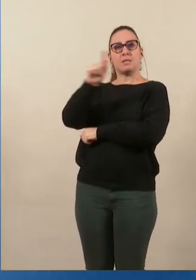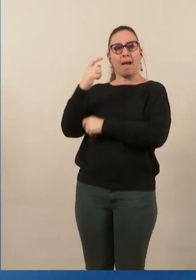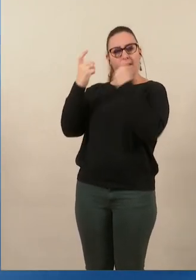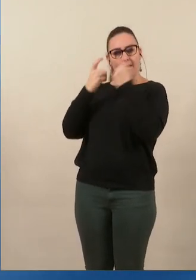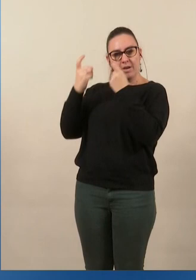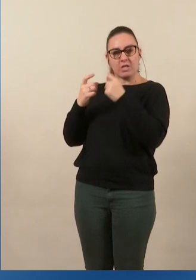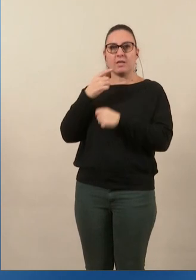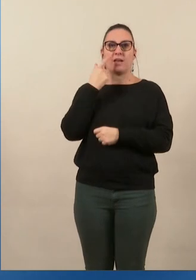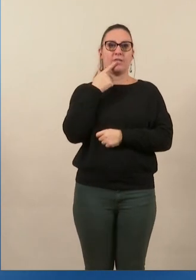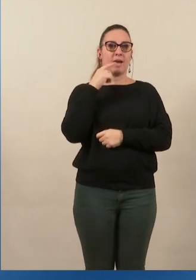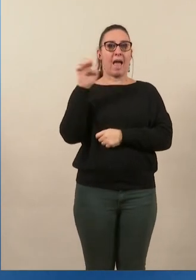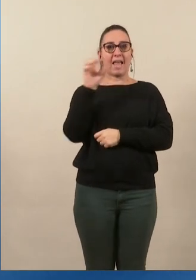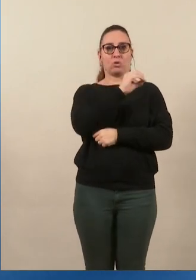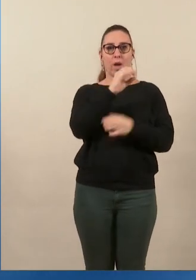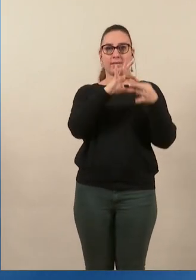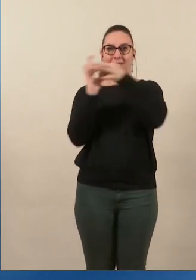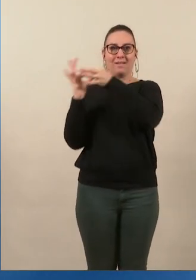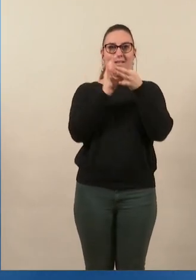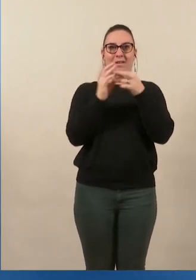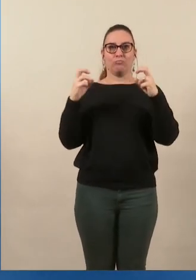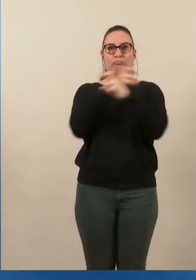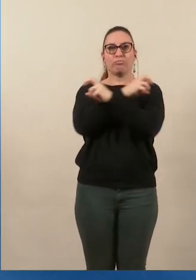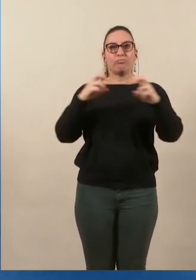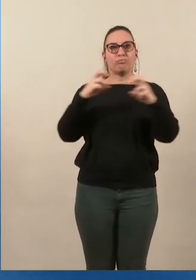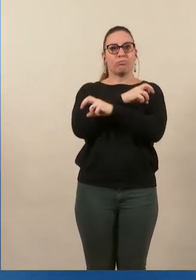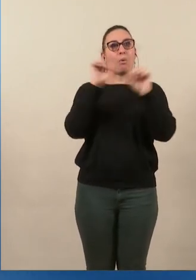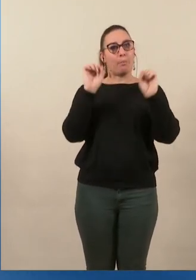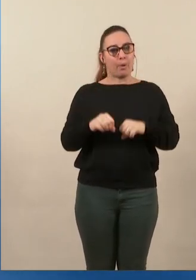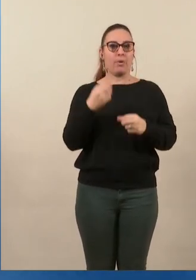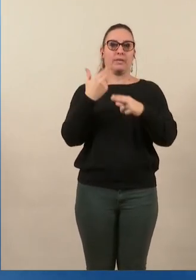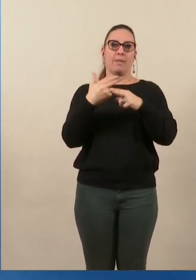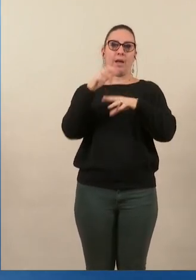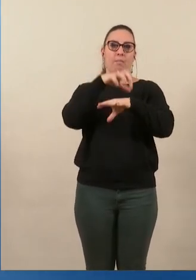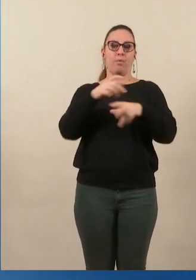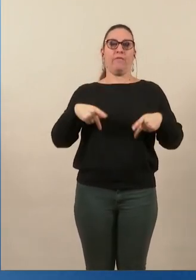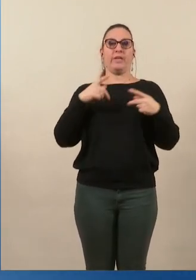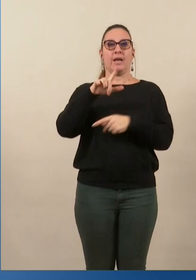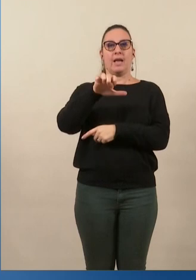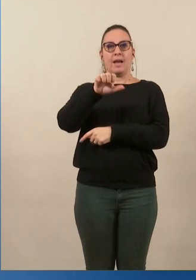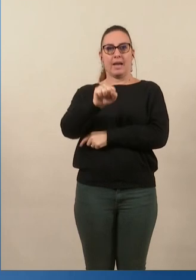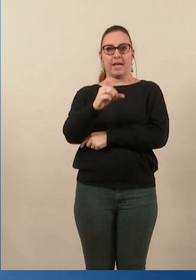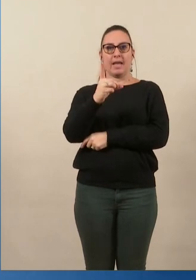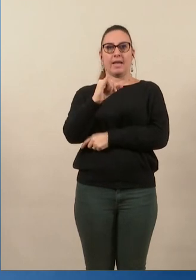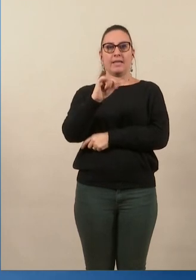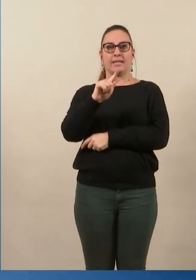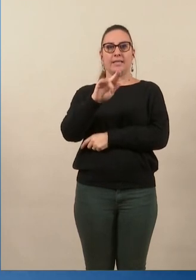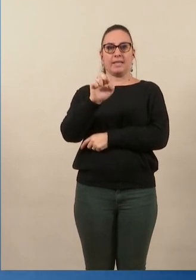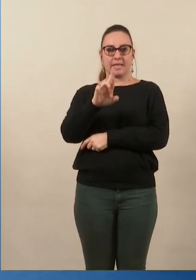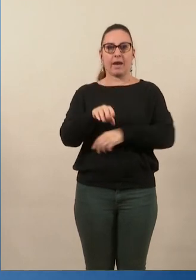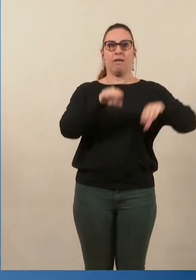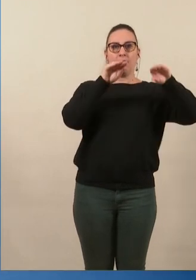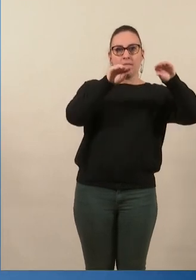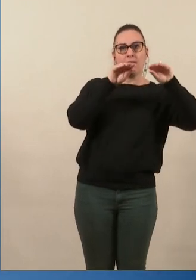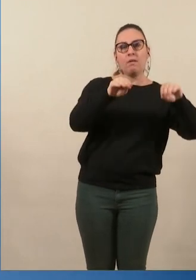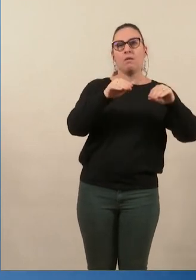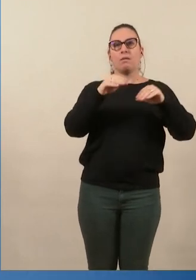Est-Ouest d'un nouveau pôle de vie dit Lady Guer nouveau P commerce logement